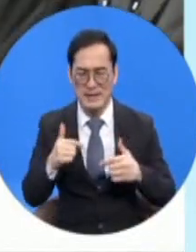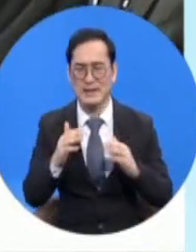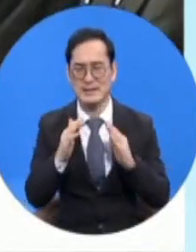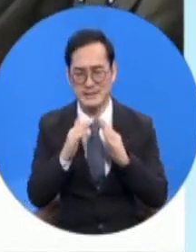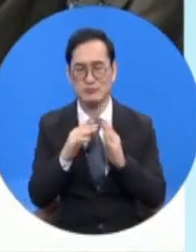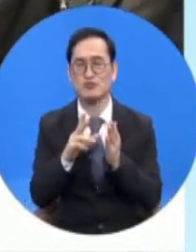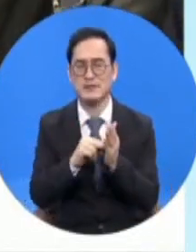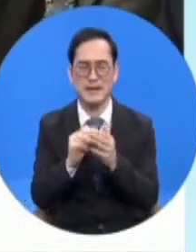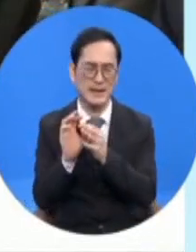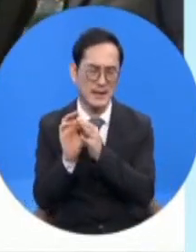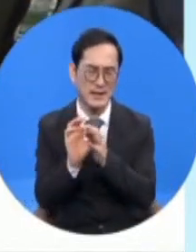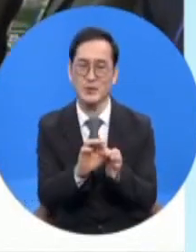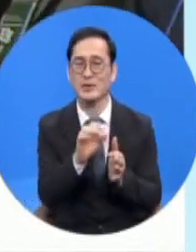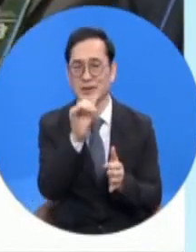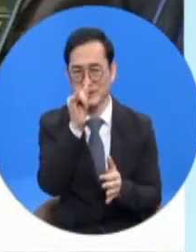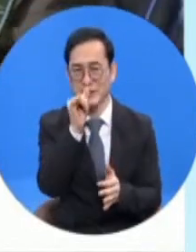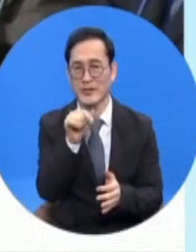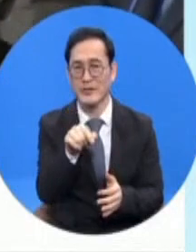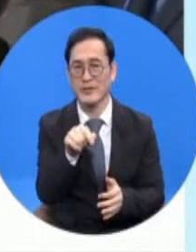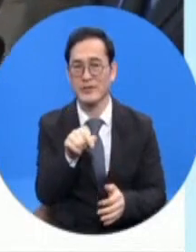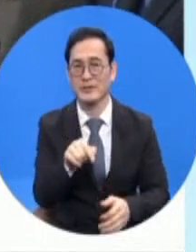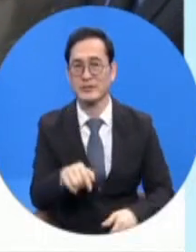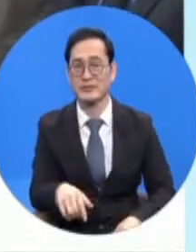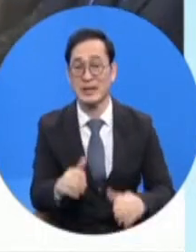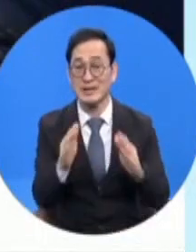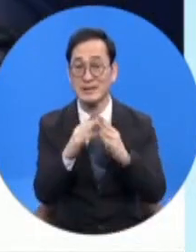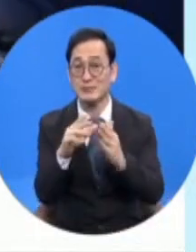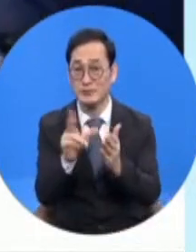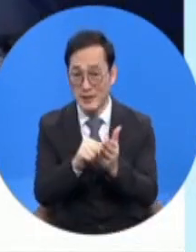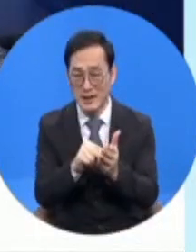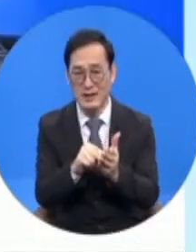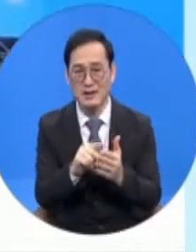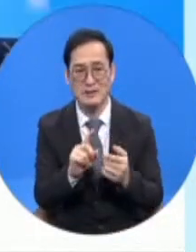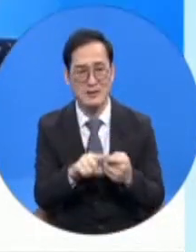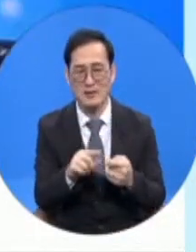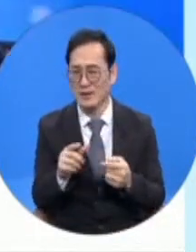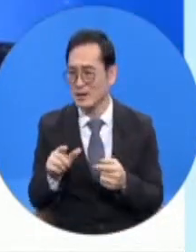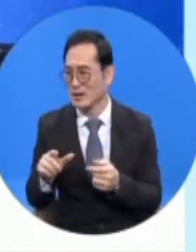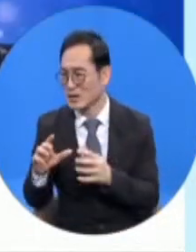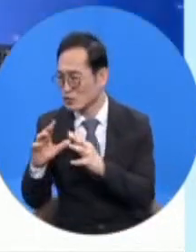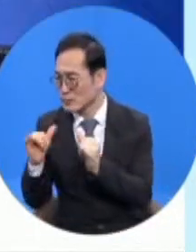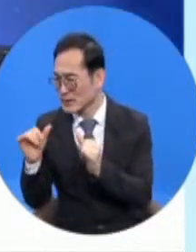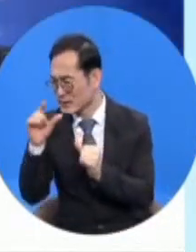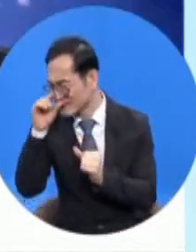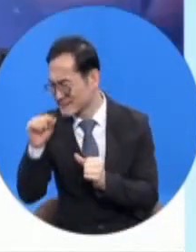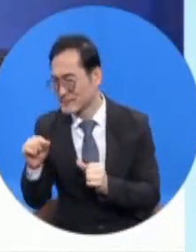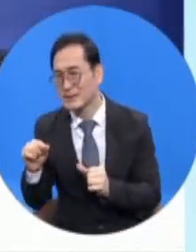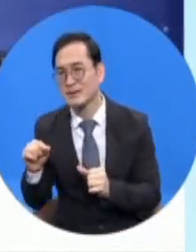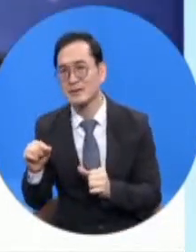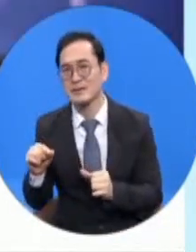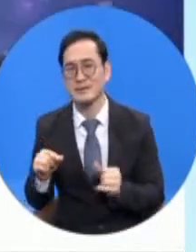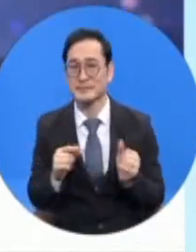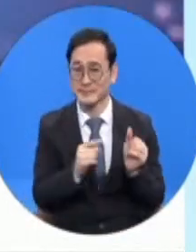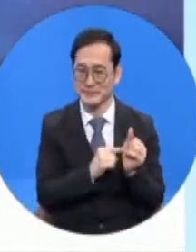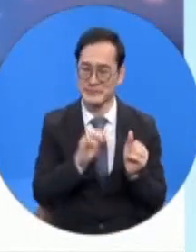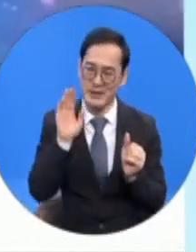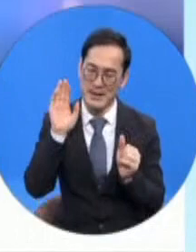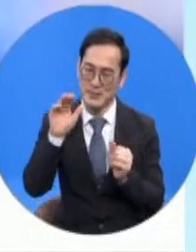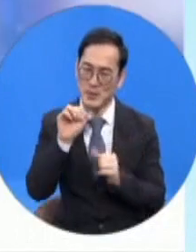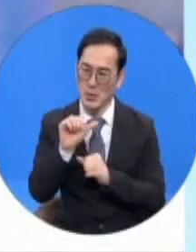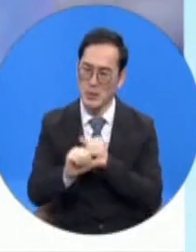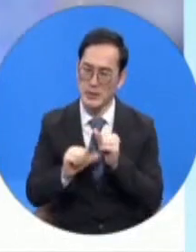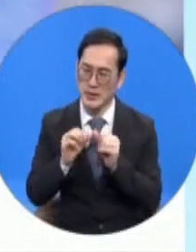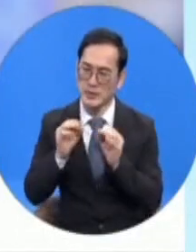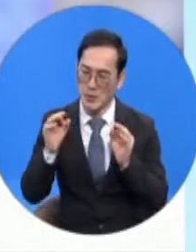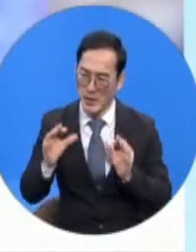하나이기 때문에요. 그래서 어쨌든 부동산 문제가 지금 현안이기 때문에 이거에 대해서 앞으로 대한민국 5년에 이끌고 가겠다는